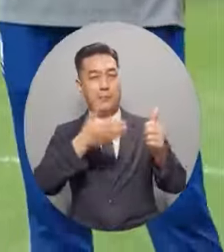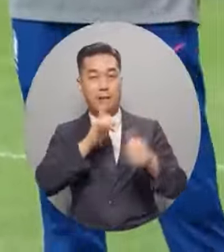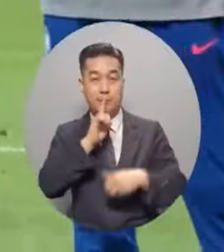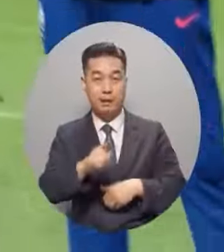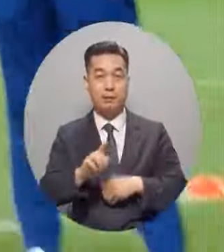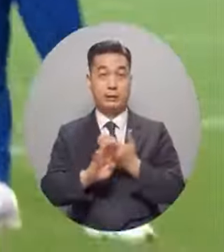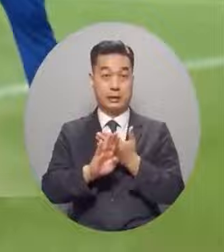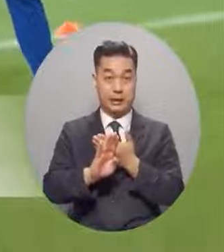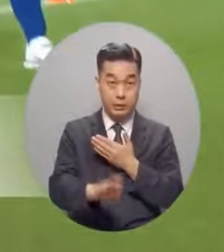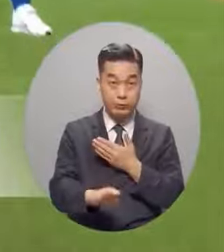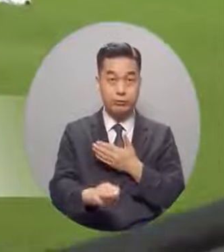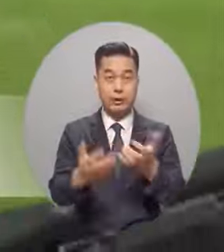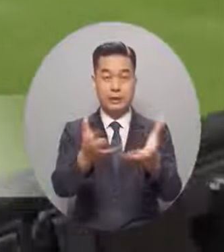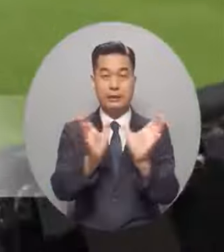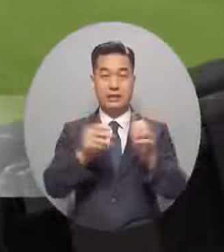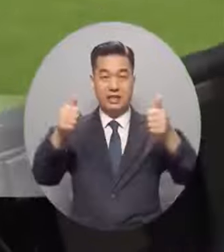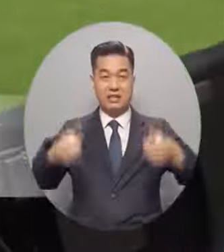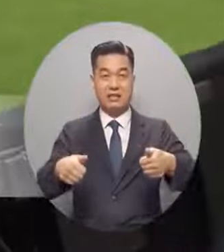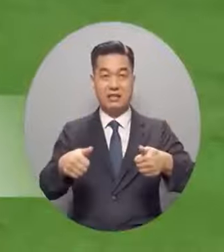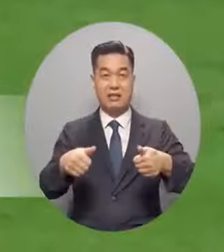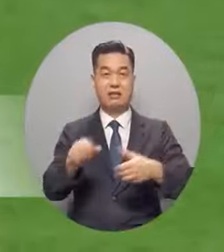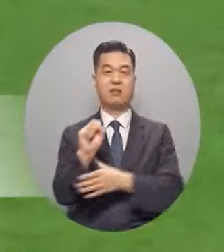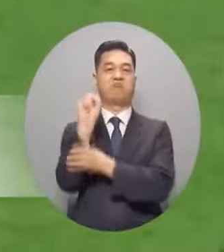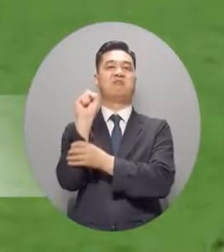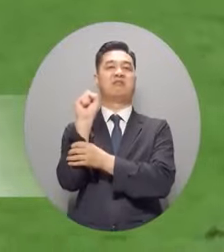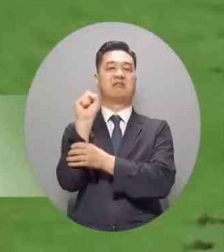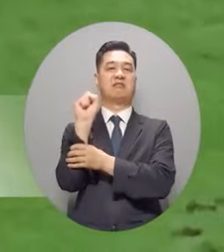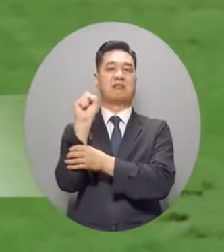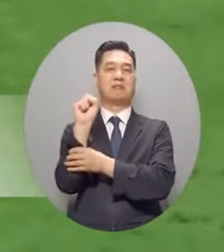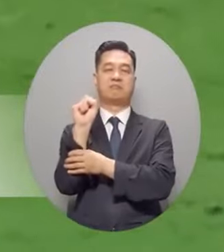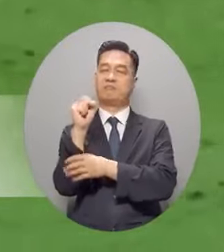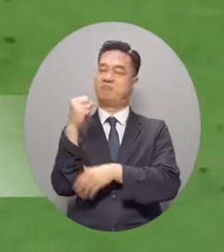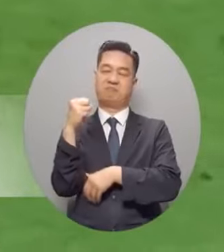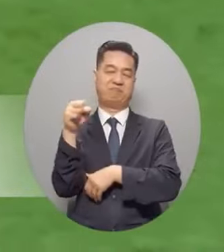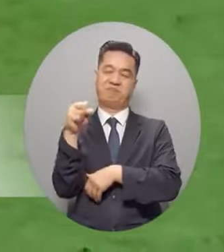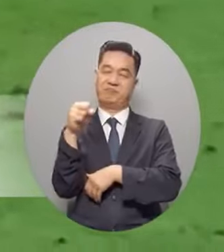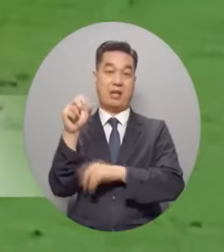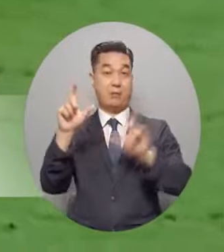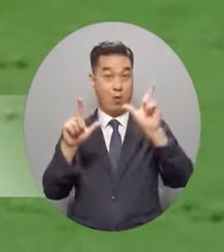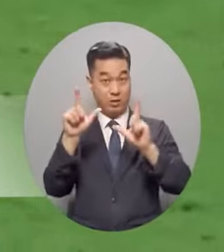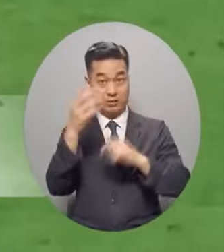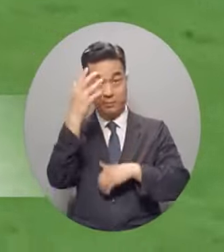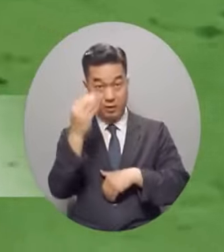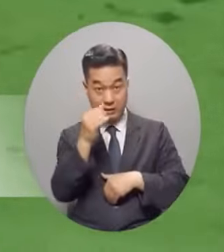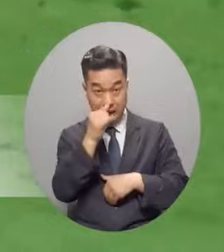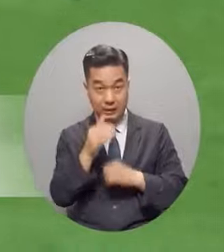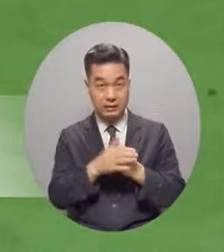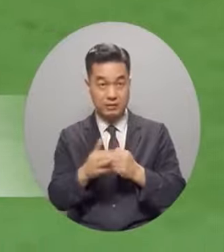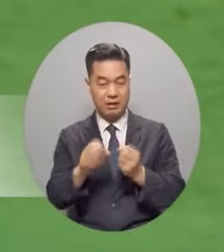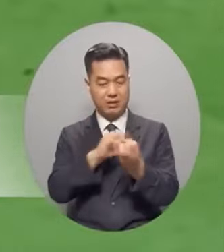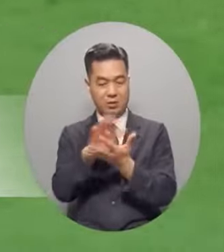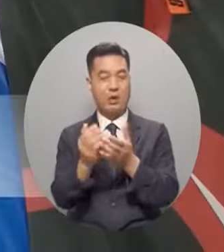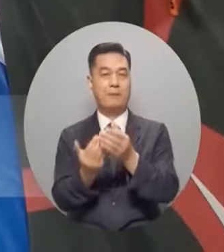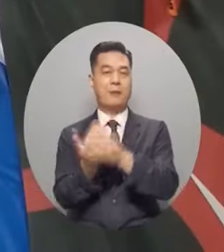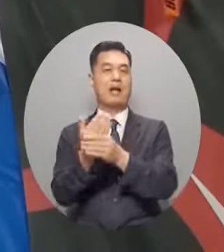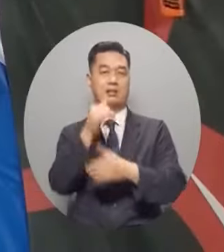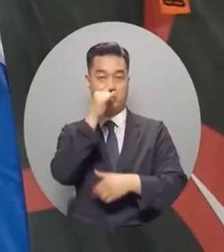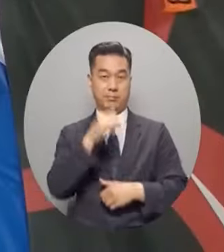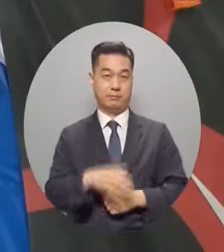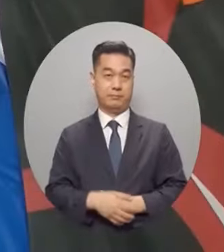이후 단체 인사를 하지 않았고 고개를 절레절레 젓는 모습이 포착되면서 논란은 더